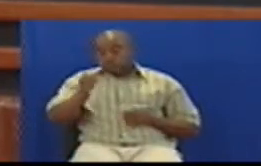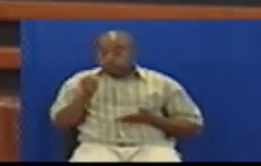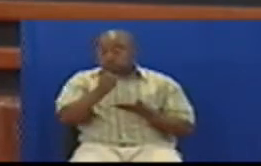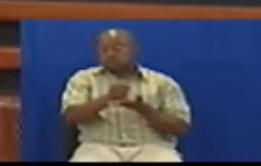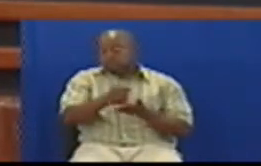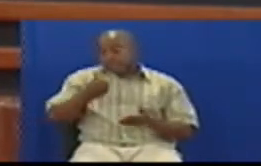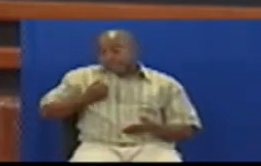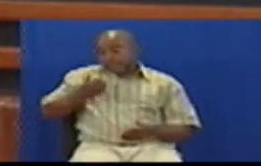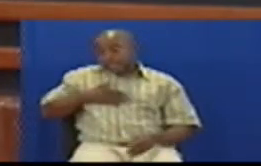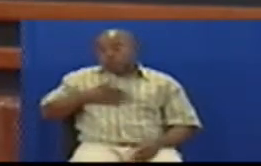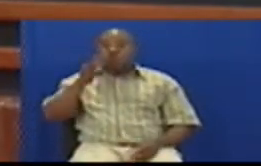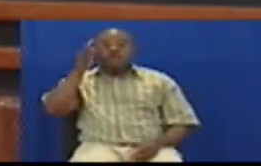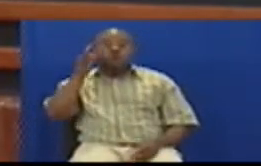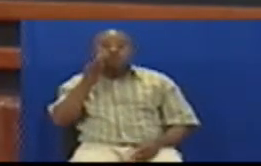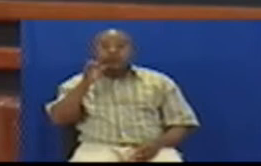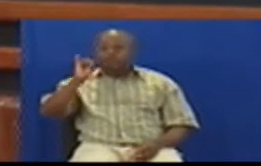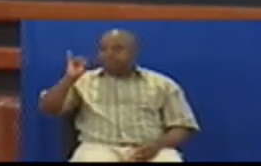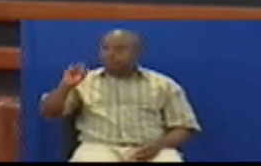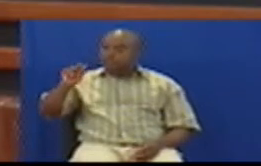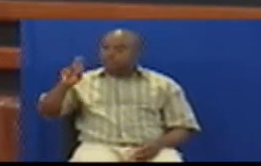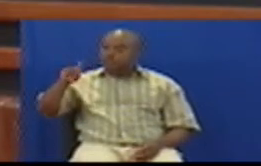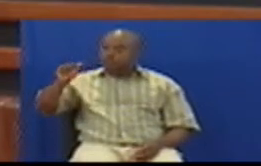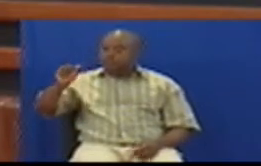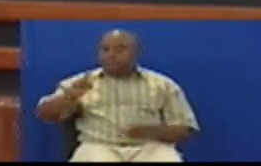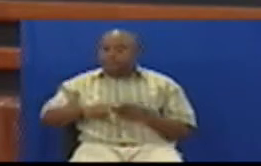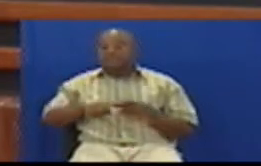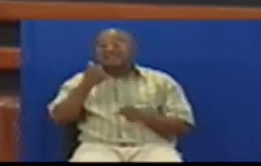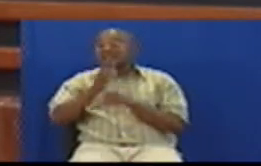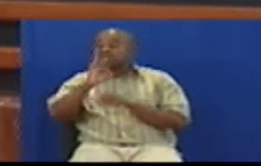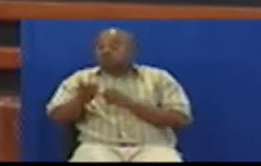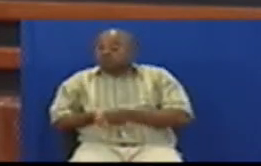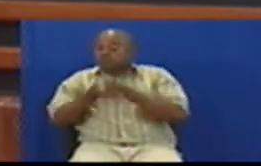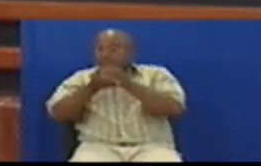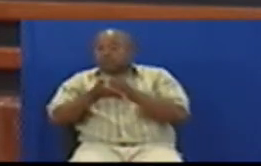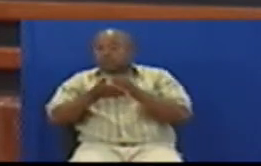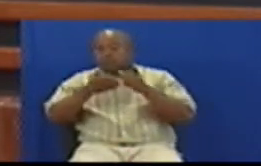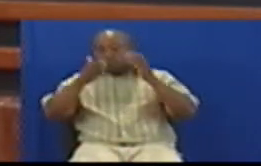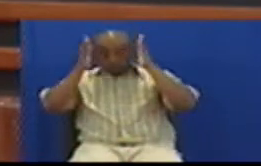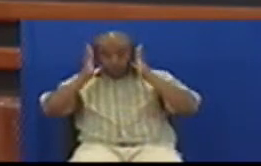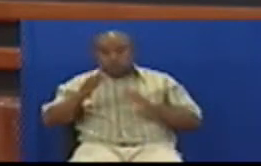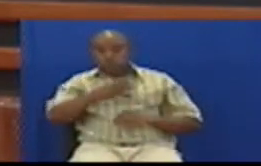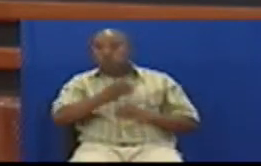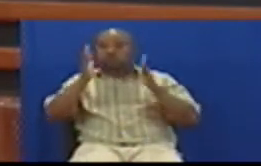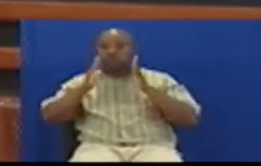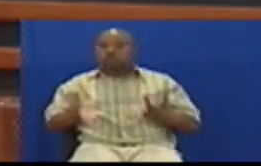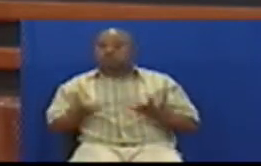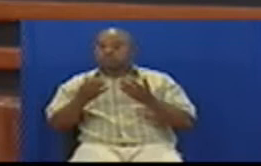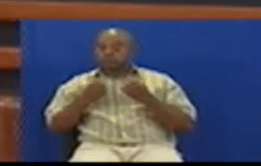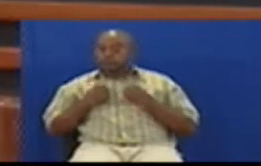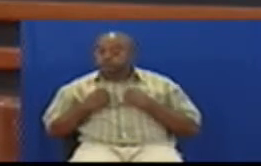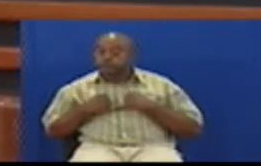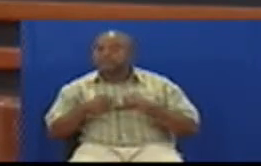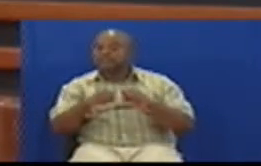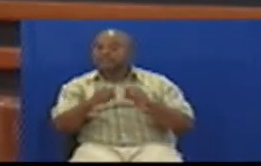wangu Mavumbi kwa kazi nzuri ambazo wanafanya kumsaidia Mheshimiwa Waziri Mkuu katika kutekeleza majukumu yake